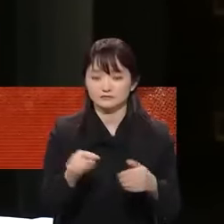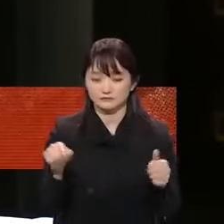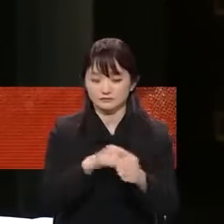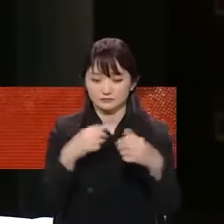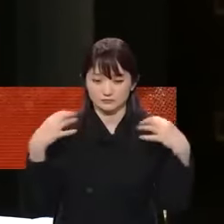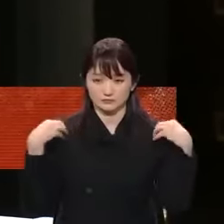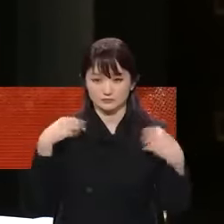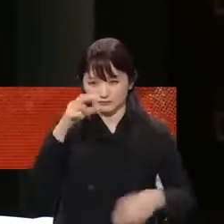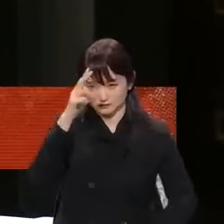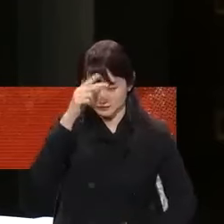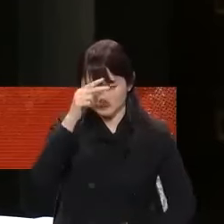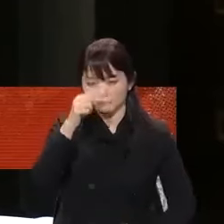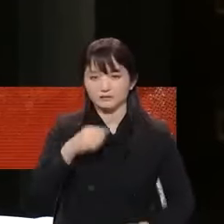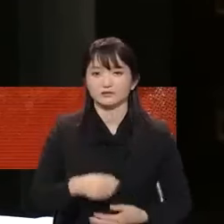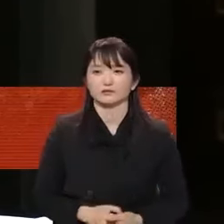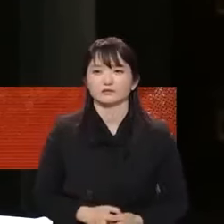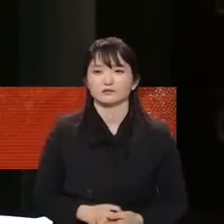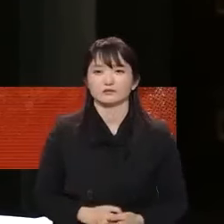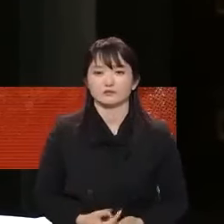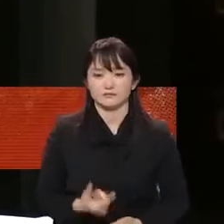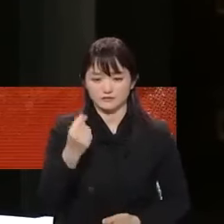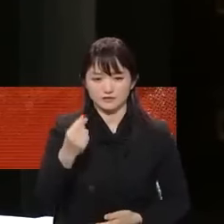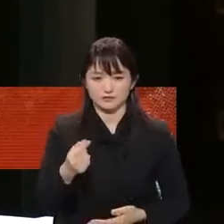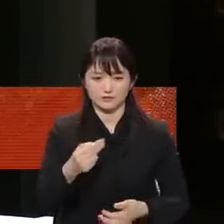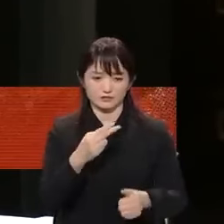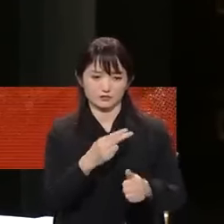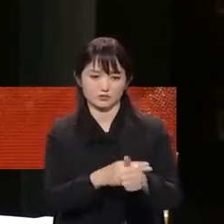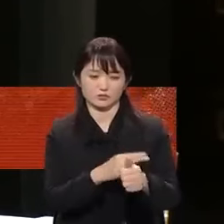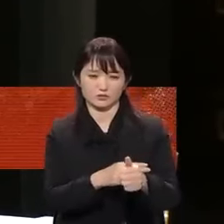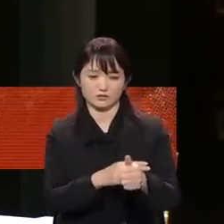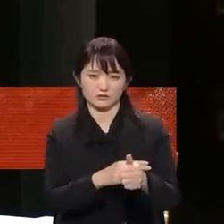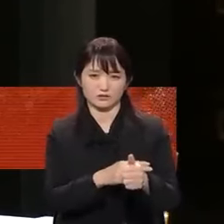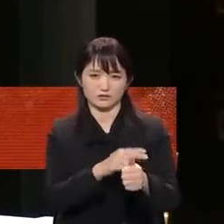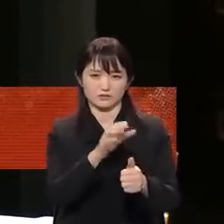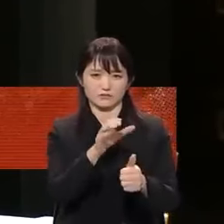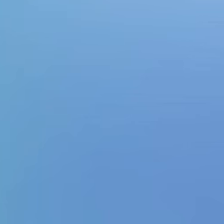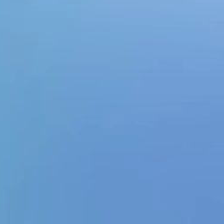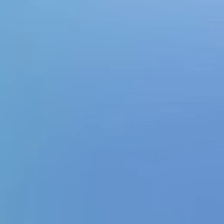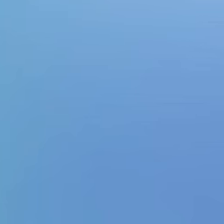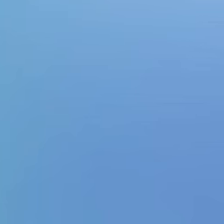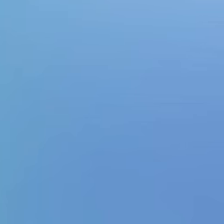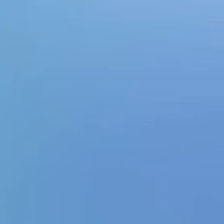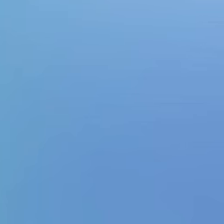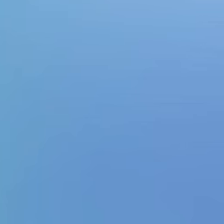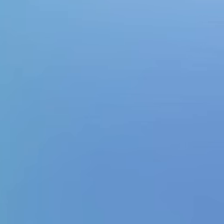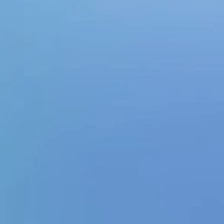그리고 뭐 경찰 말할 것도 없고요. 당장 교단에서 퇴출돼야 됩니다.